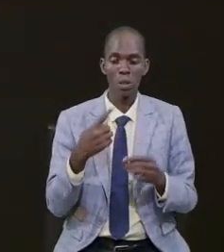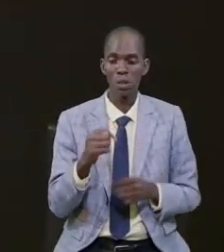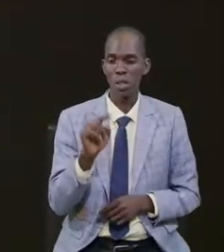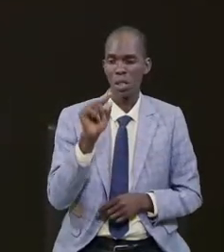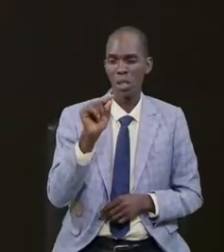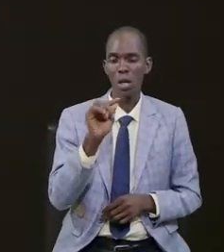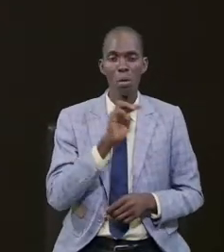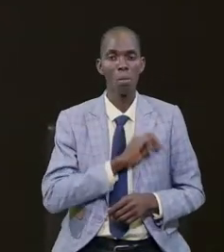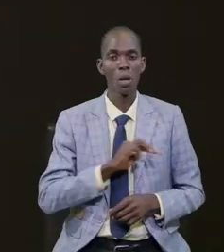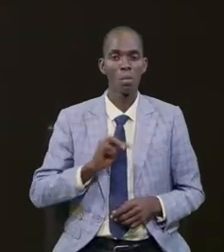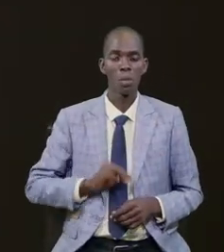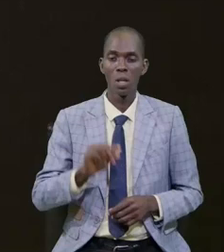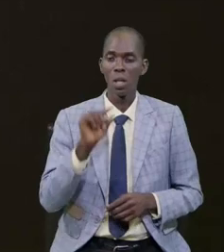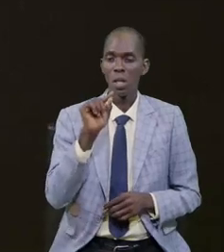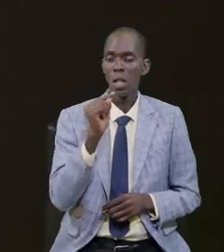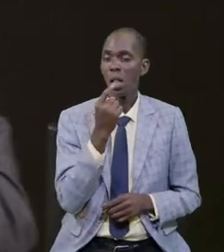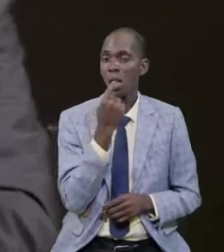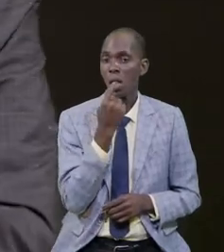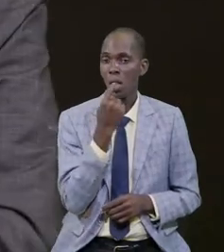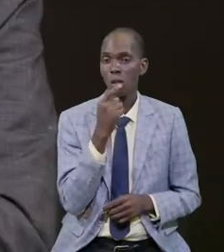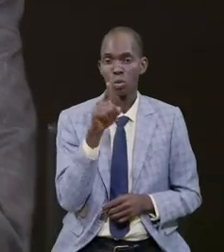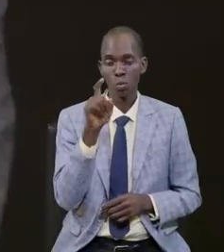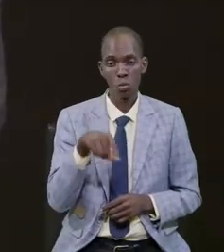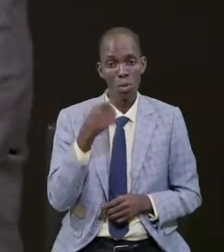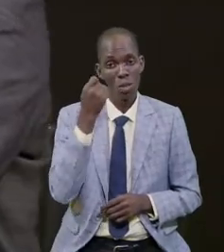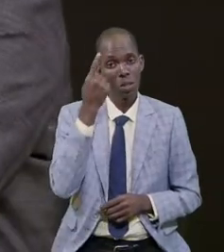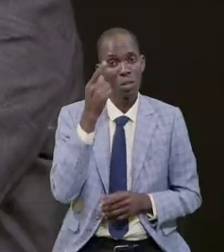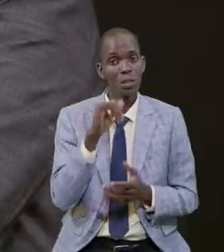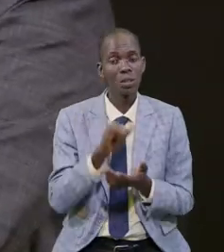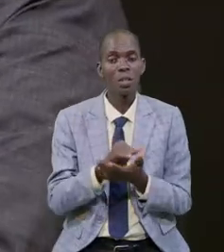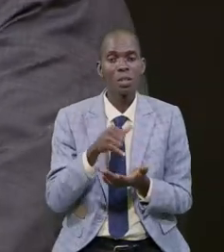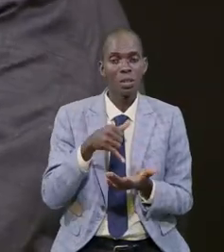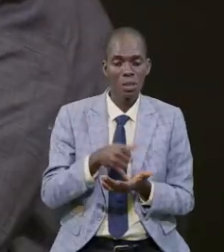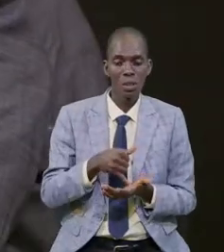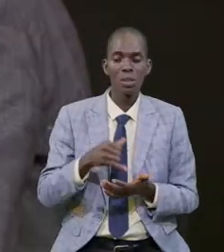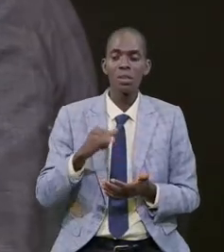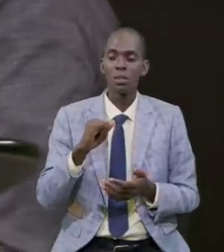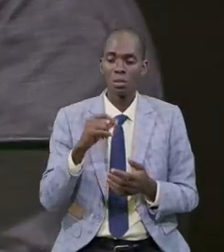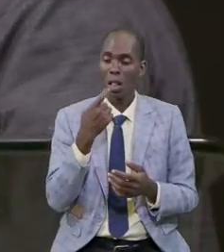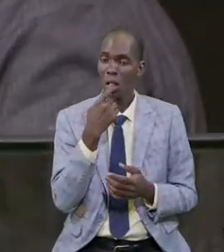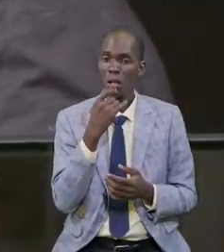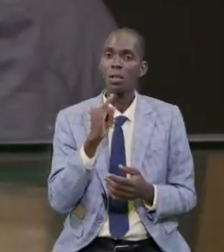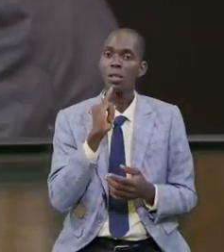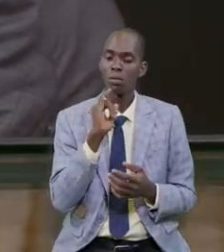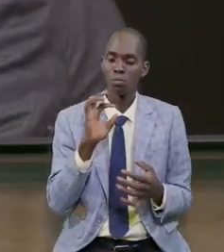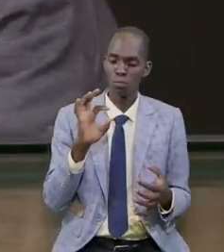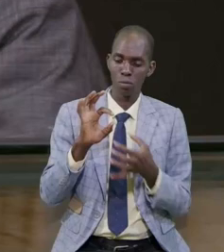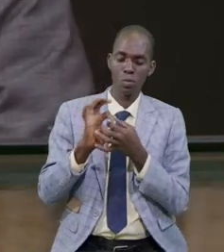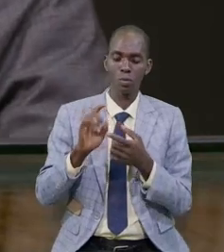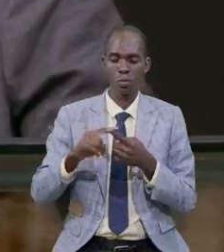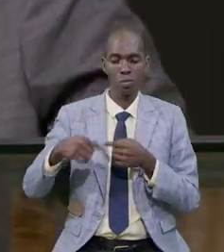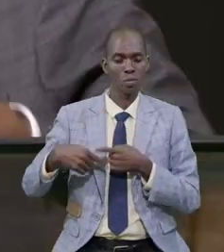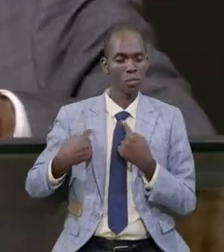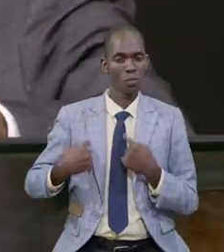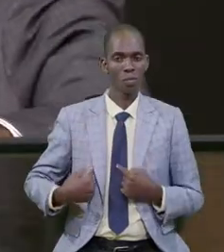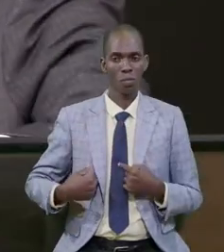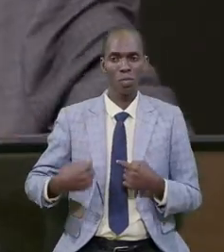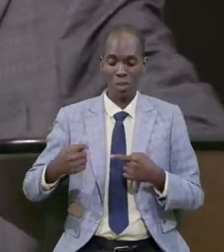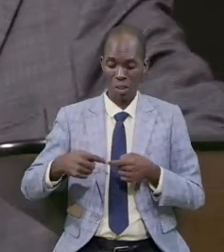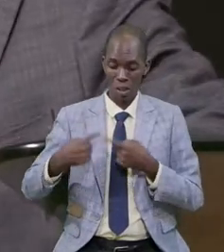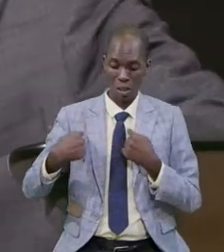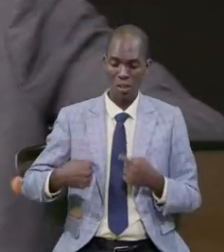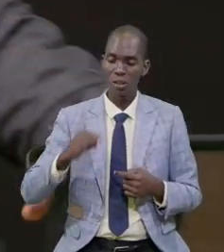petit membre, d'une petite langue, comprenez, cela est en connexion avec le cœur. Le